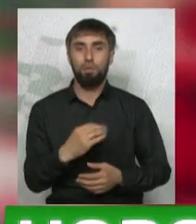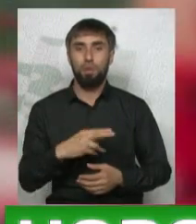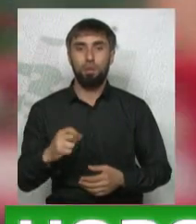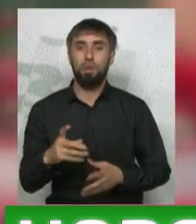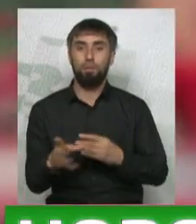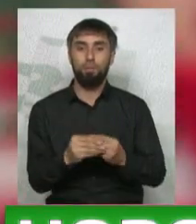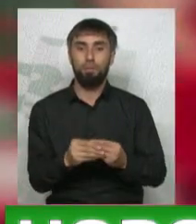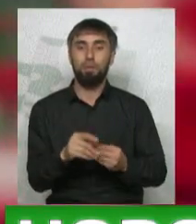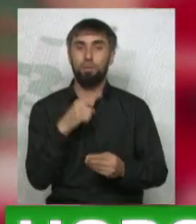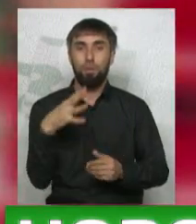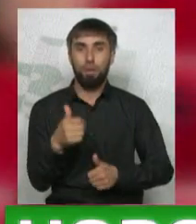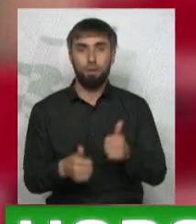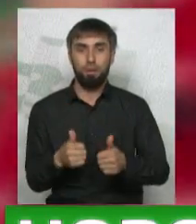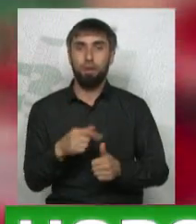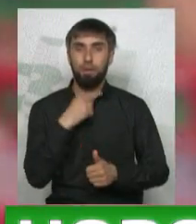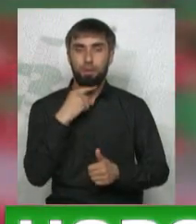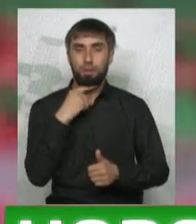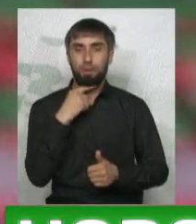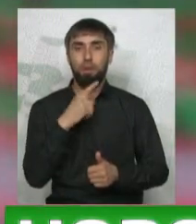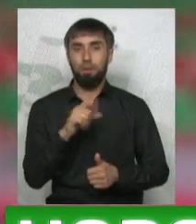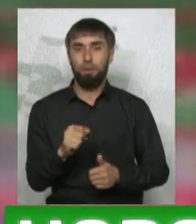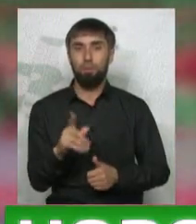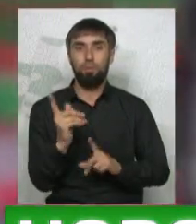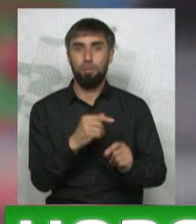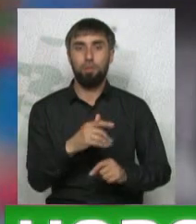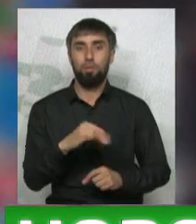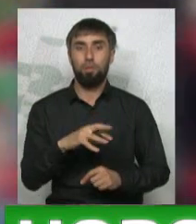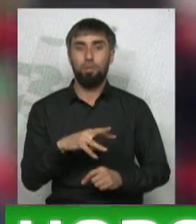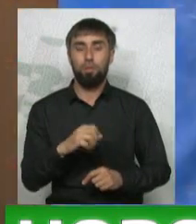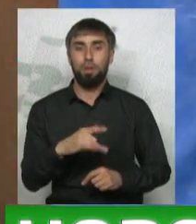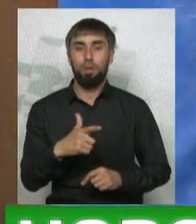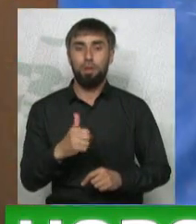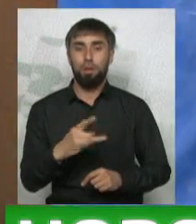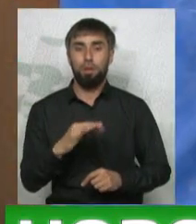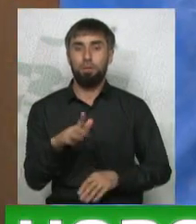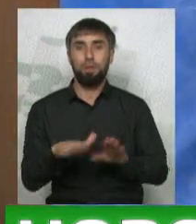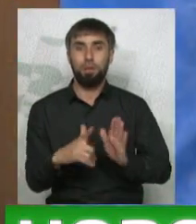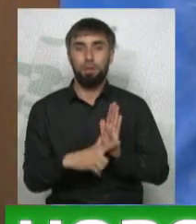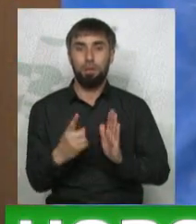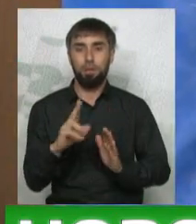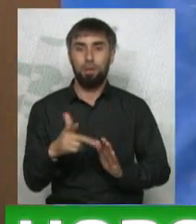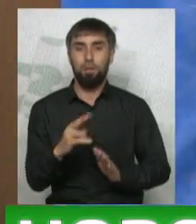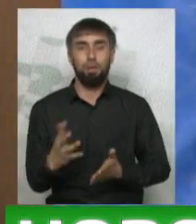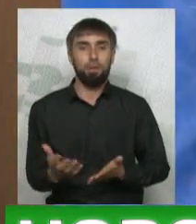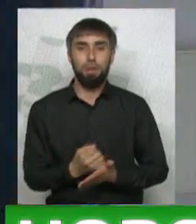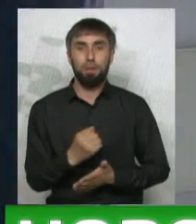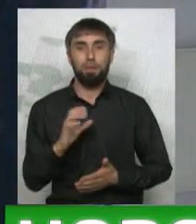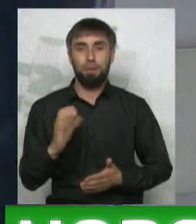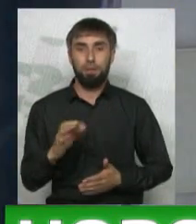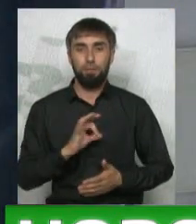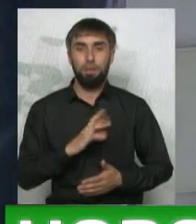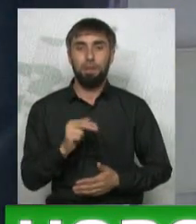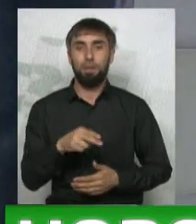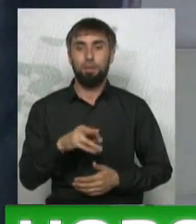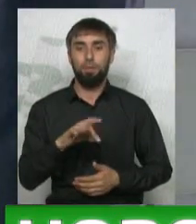Вместе с ними на российских соревнованиях Ингушетию представит и Умар Гарданов в весовой категории 71 килограмм. Он завоевал серебряную медаль как